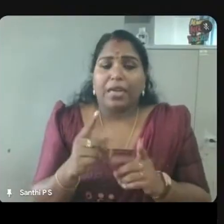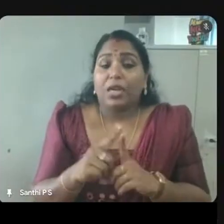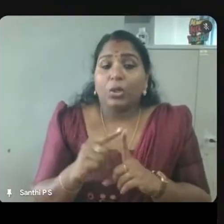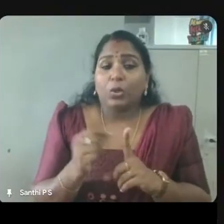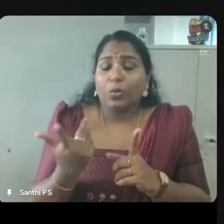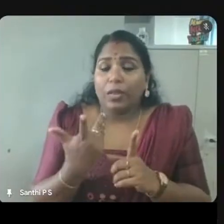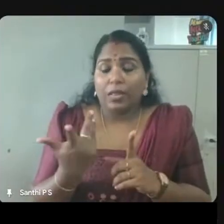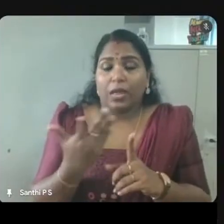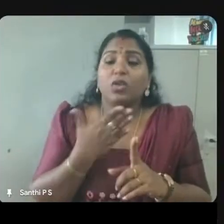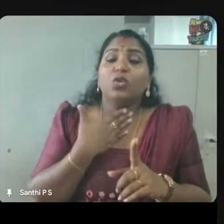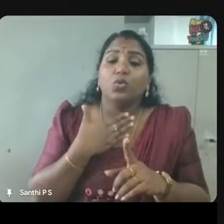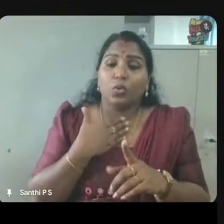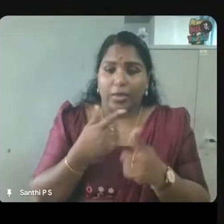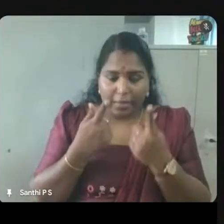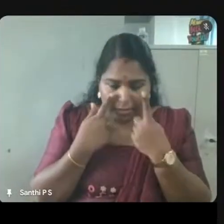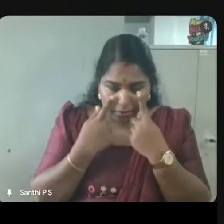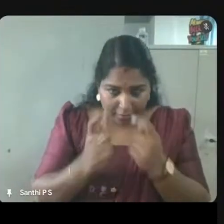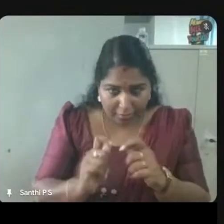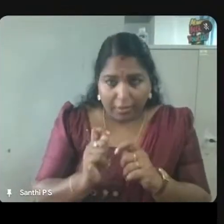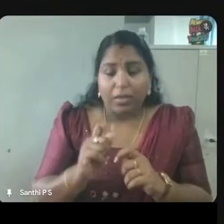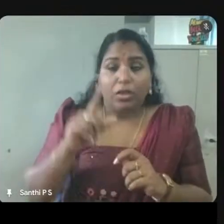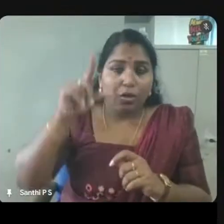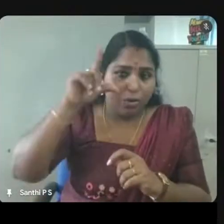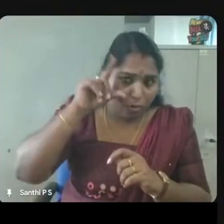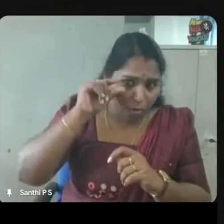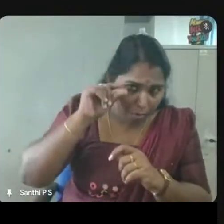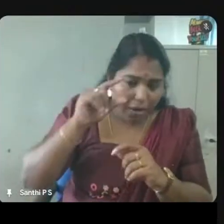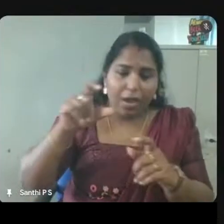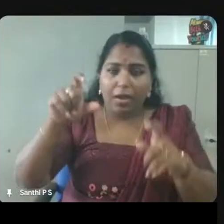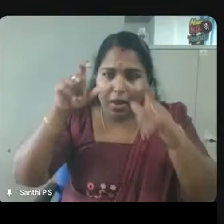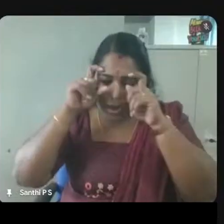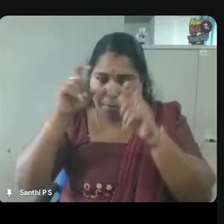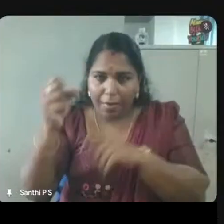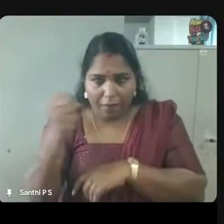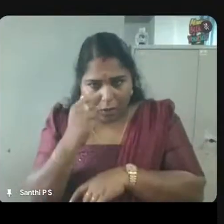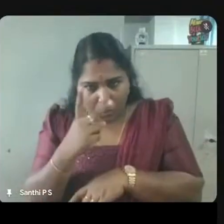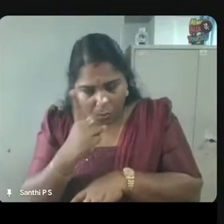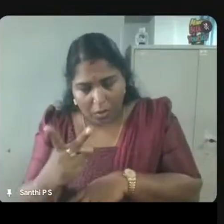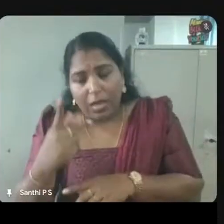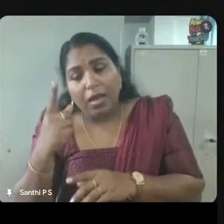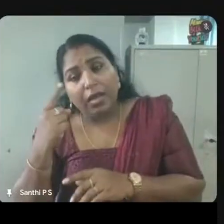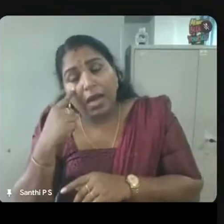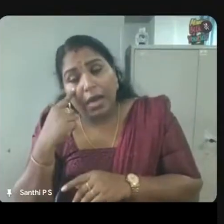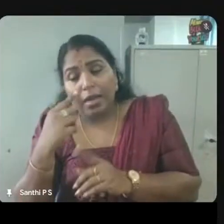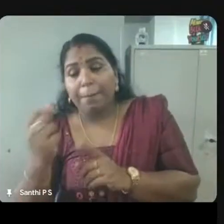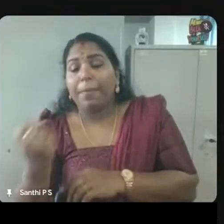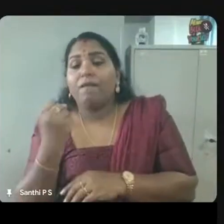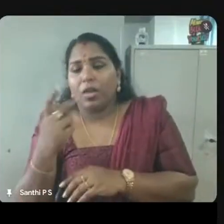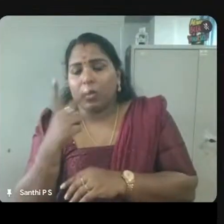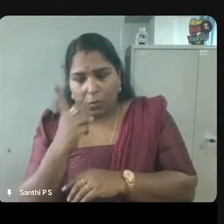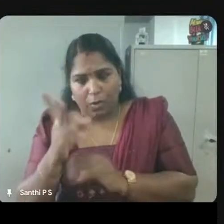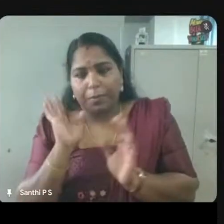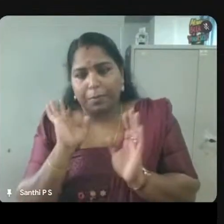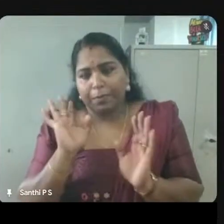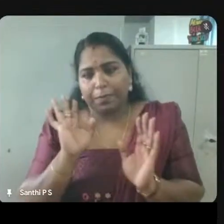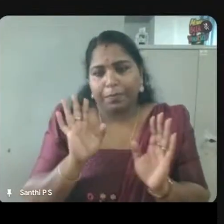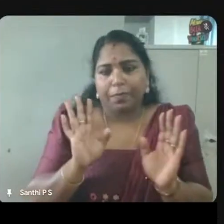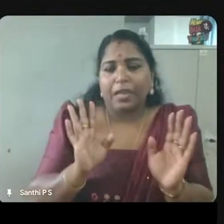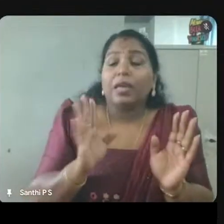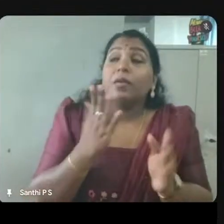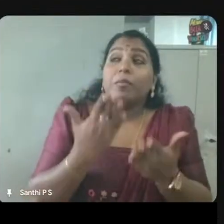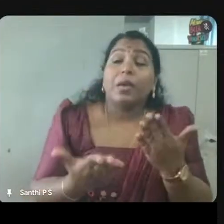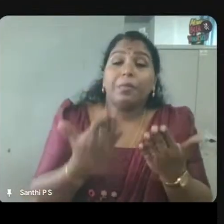ലൂബ്രിക്കേഷൻ ഡ്രോപ്പ് ഇടുക, കണ്ണാടിയുടെ പവർ ചെക്ക് ചെയ്യുക, കണ്ണിന്റെ പ്രഷർ എല്ലാം ചെക്ക് ചെയ്യുക. കാരണം ഈ സ്റ്റിറോയിഡ് ഒക്കെ നമ്മൾ കഴിക്കുമ്പോൾ കണ്ണിന്റെ പ്രഷർ കൂടാനുള്ള